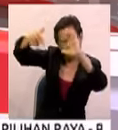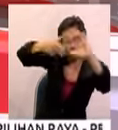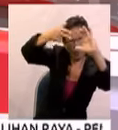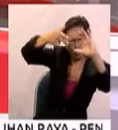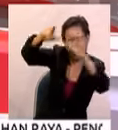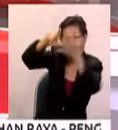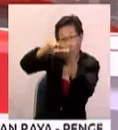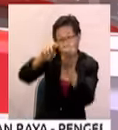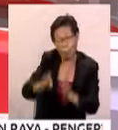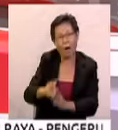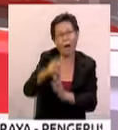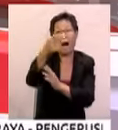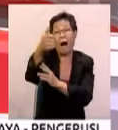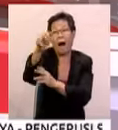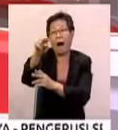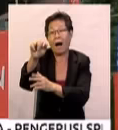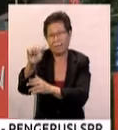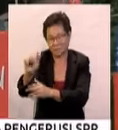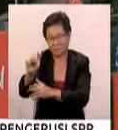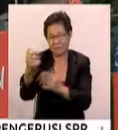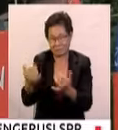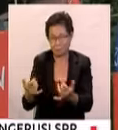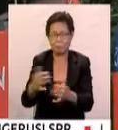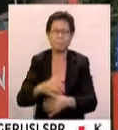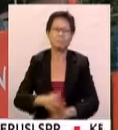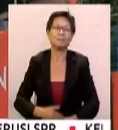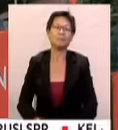Adelina Satiun Ahmad.